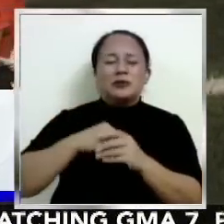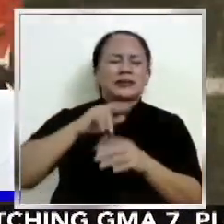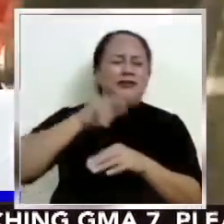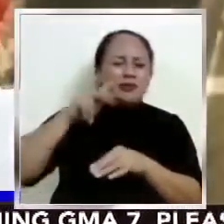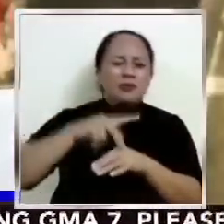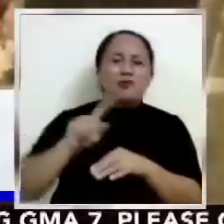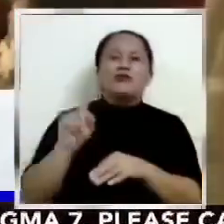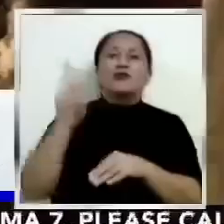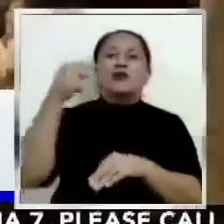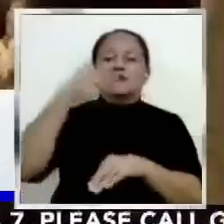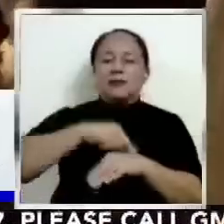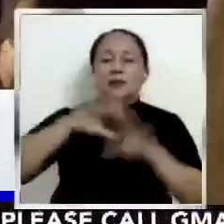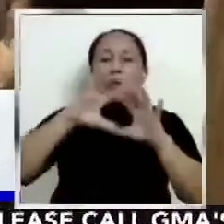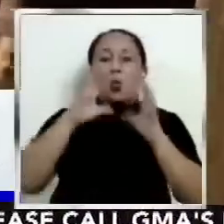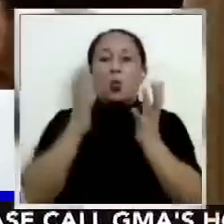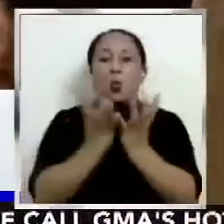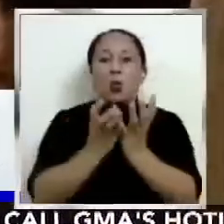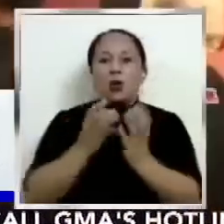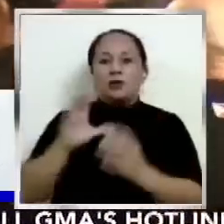sa World Cup.